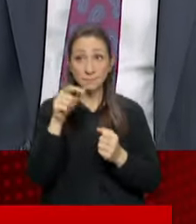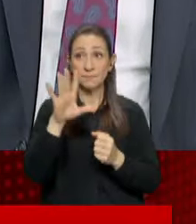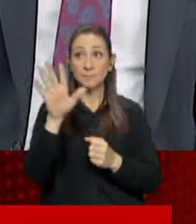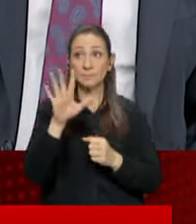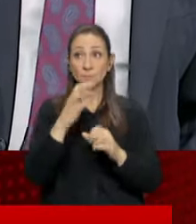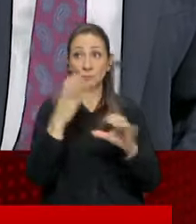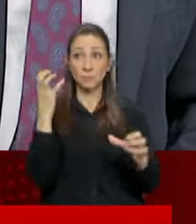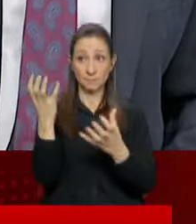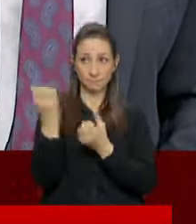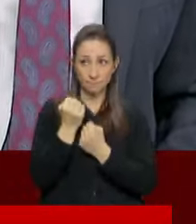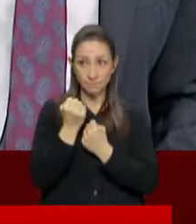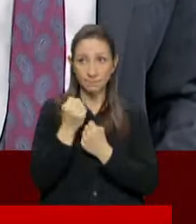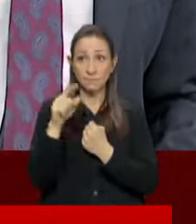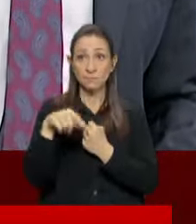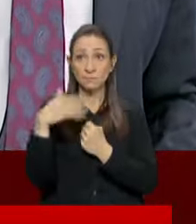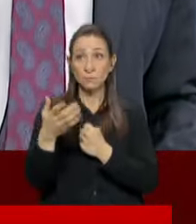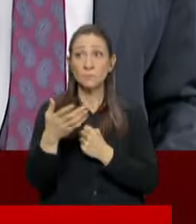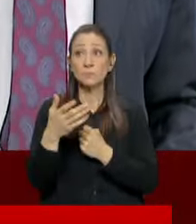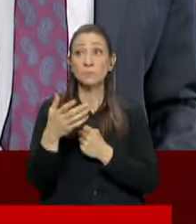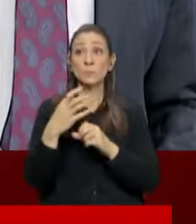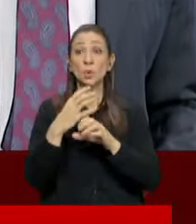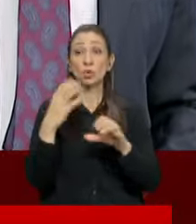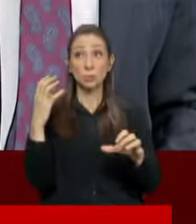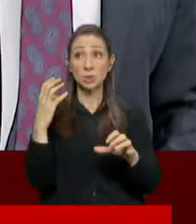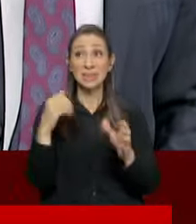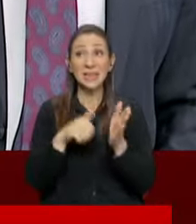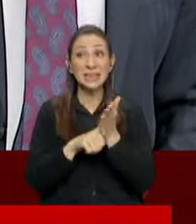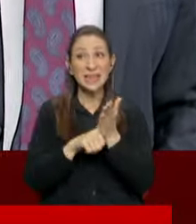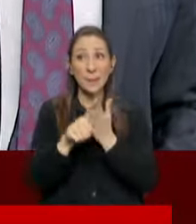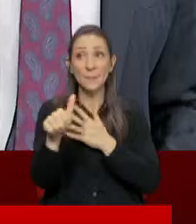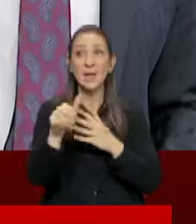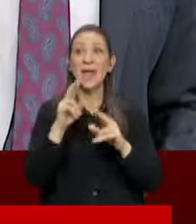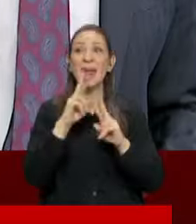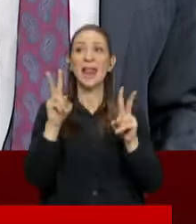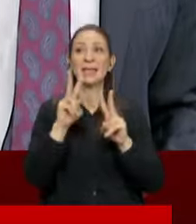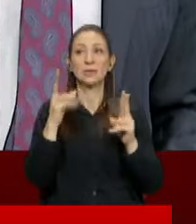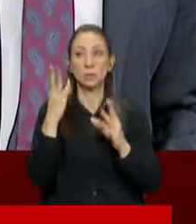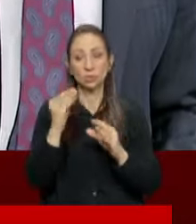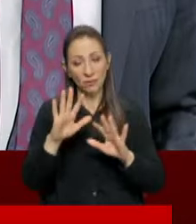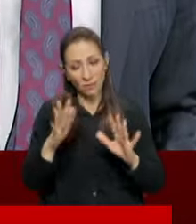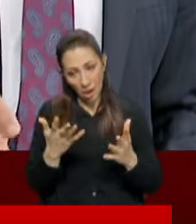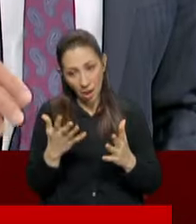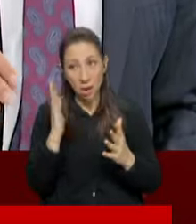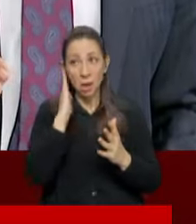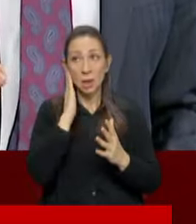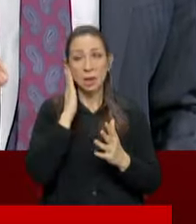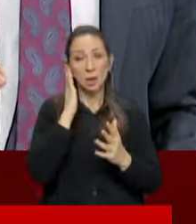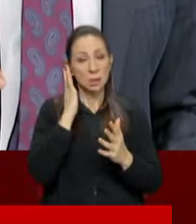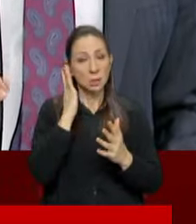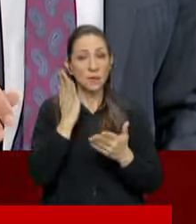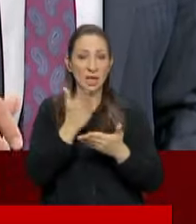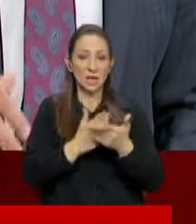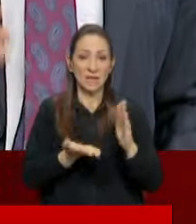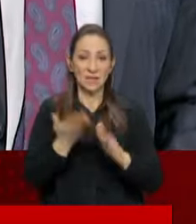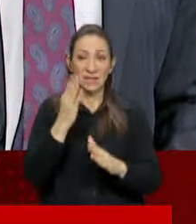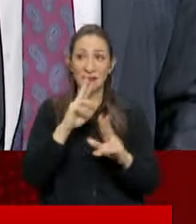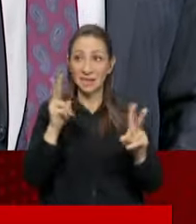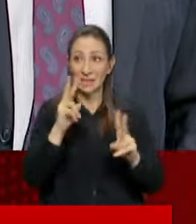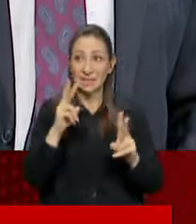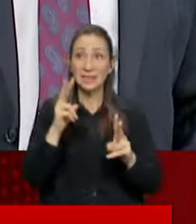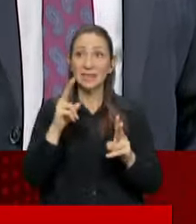daha alacağız. Bundan sonra alacağımız otobüslerin tamamı elektrikli olacak ya da büyük bir bölümü elektrikli olacak. Sera